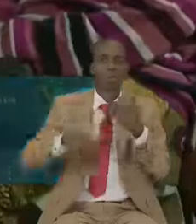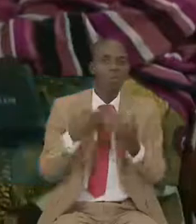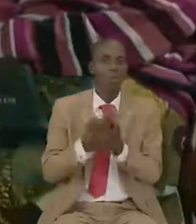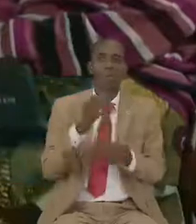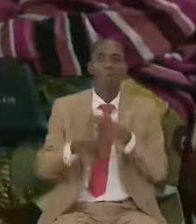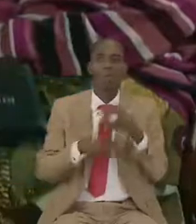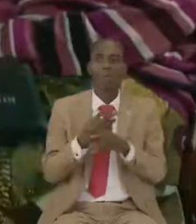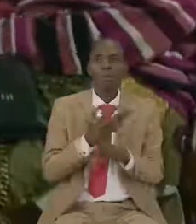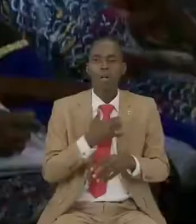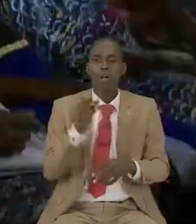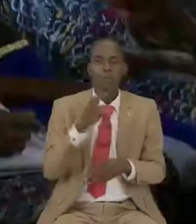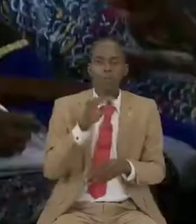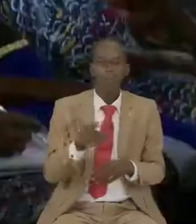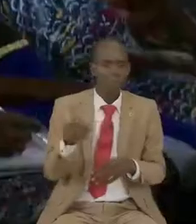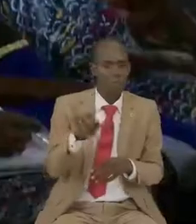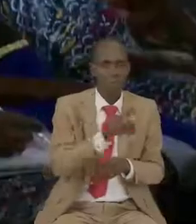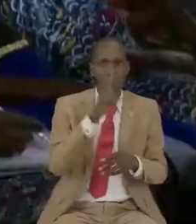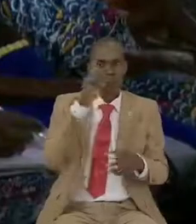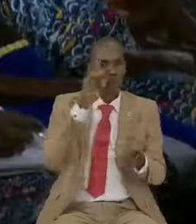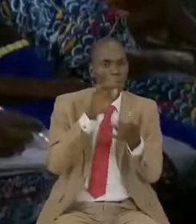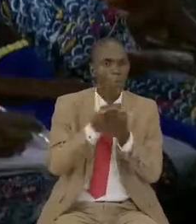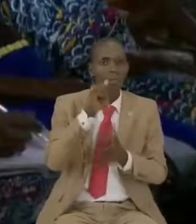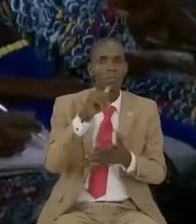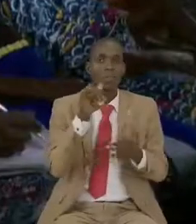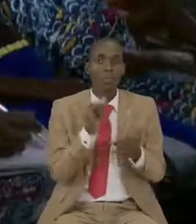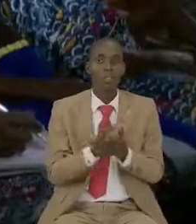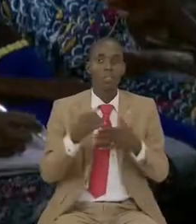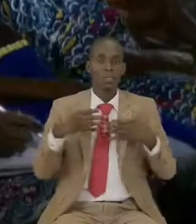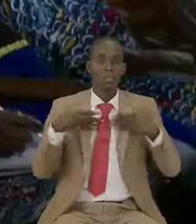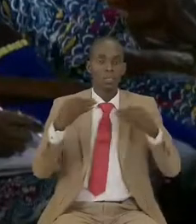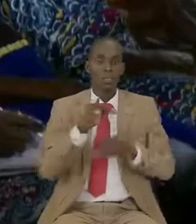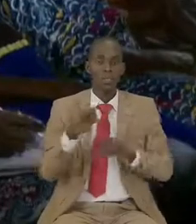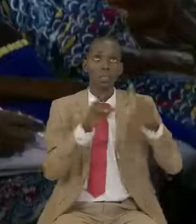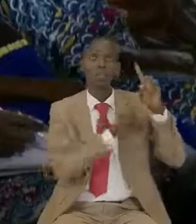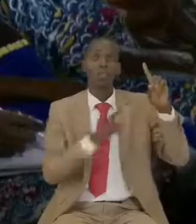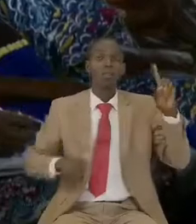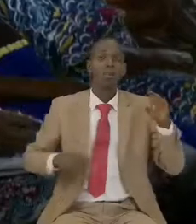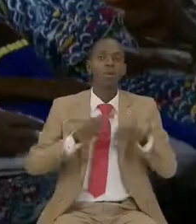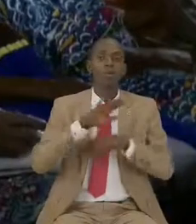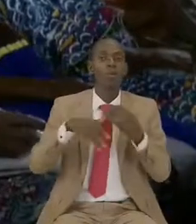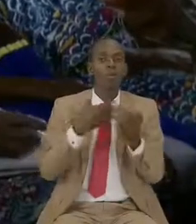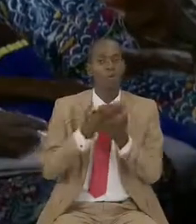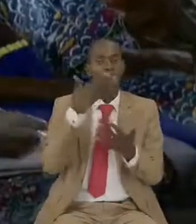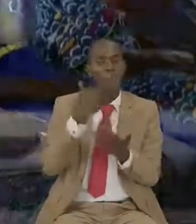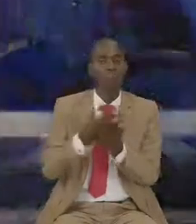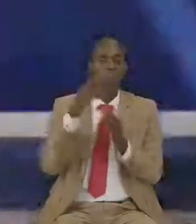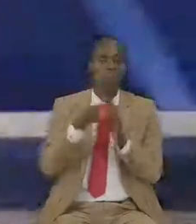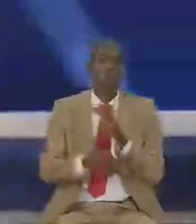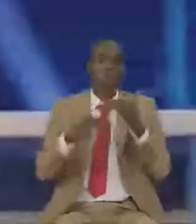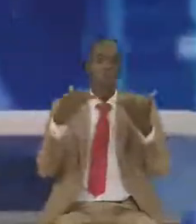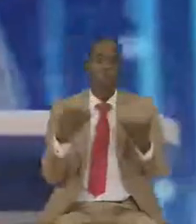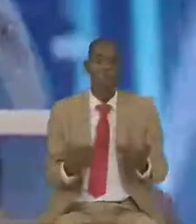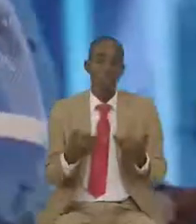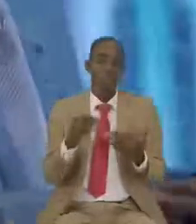venu aider tout le monde. Donc, vous croyez au Seigneur